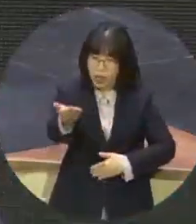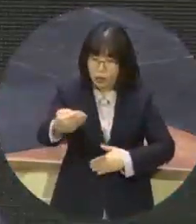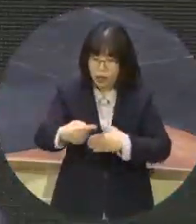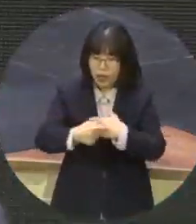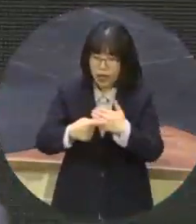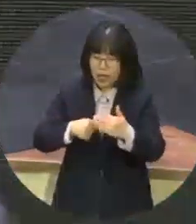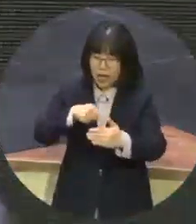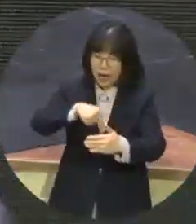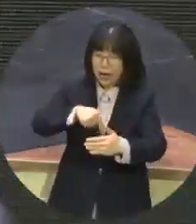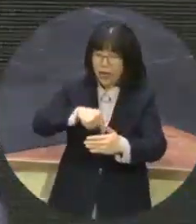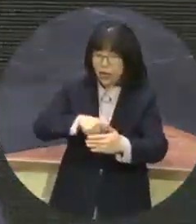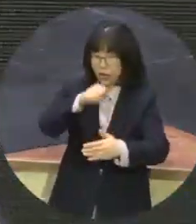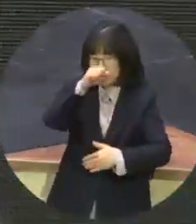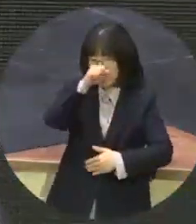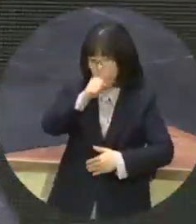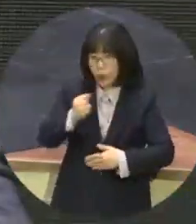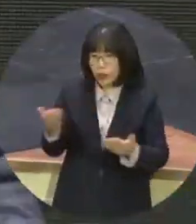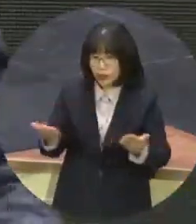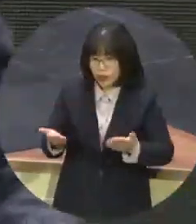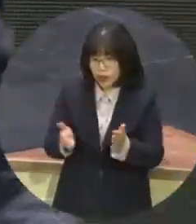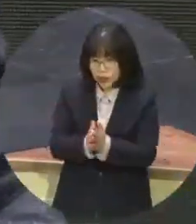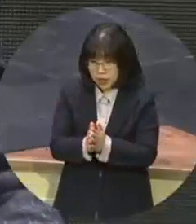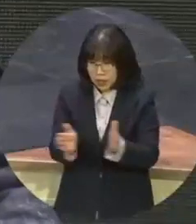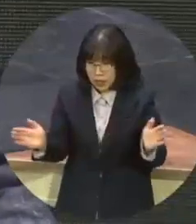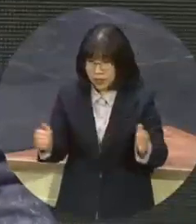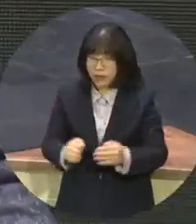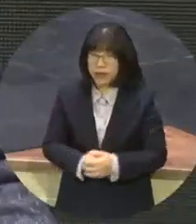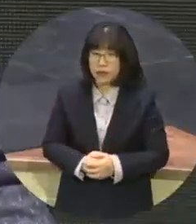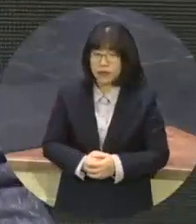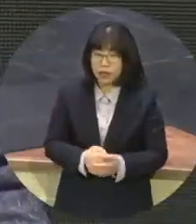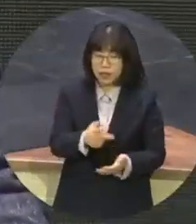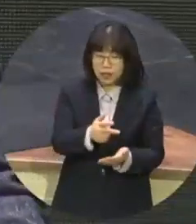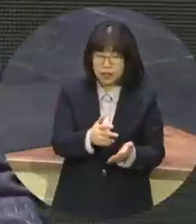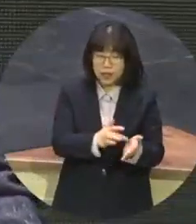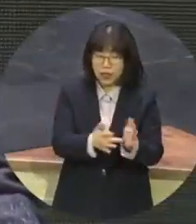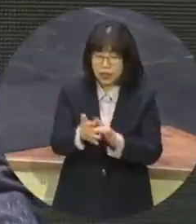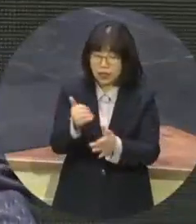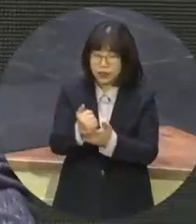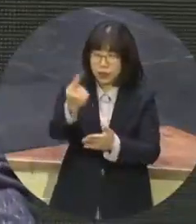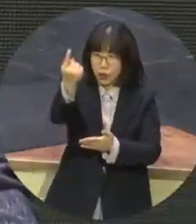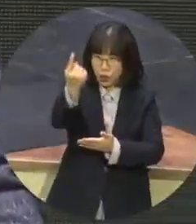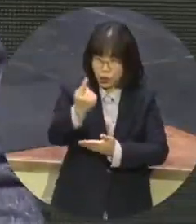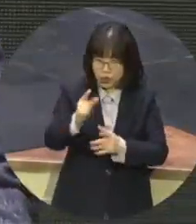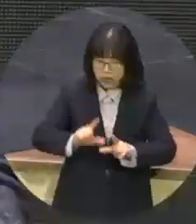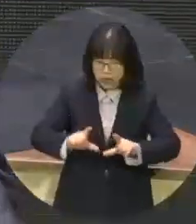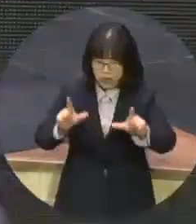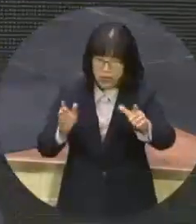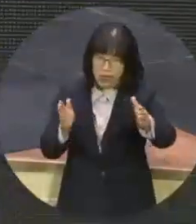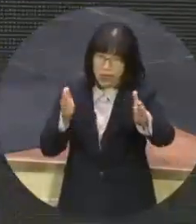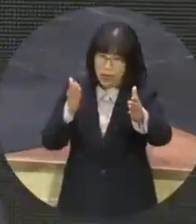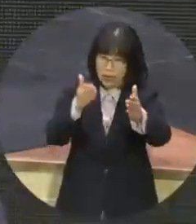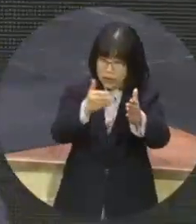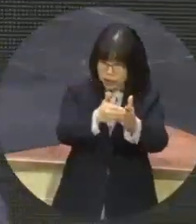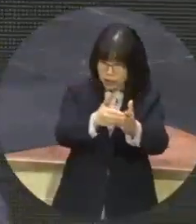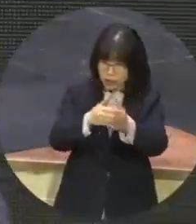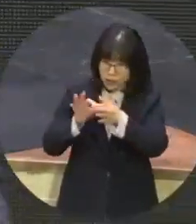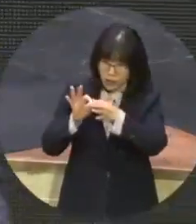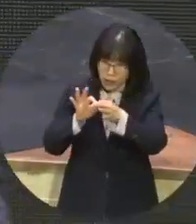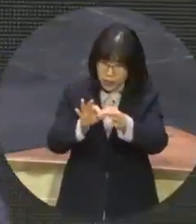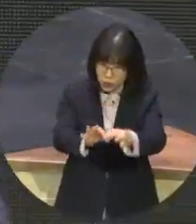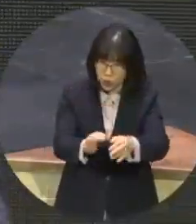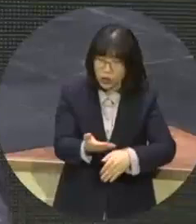일을 시작하신 그분이 주님이 임재하실 그날까지 하나님께서 분명히